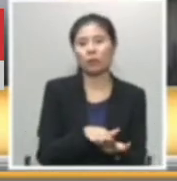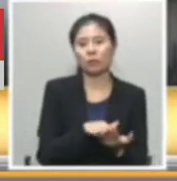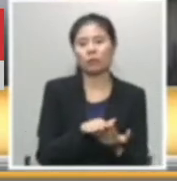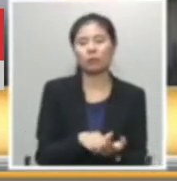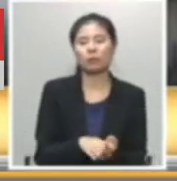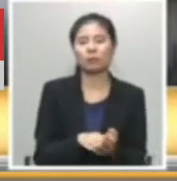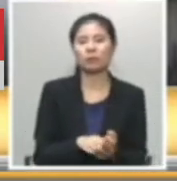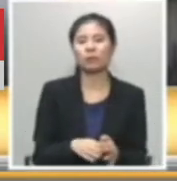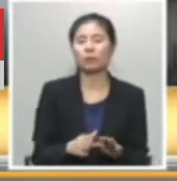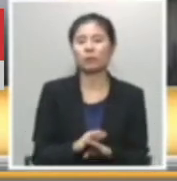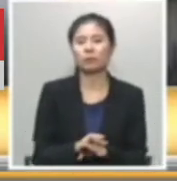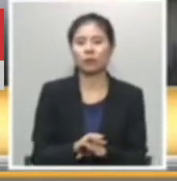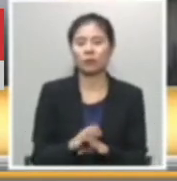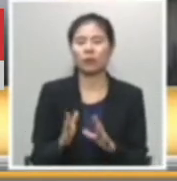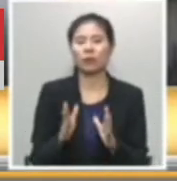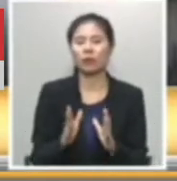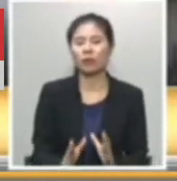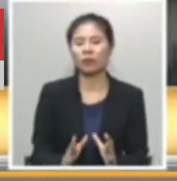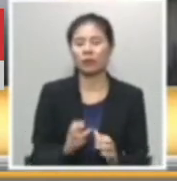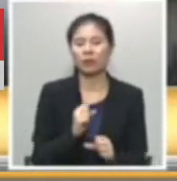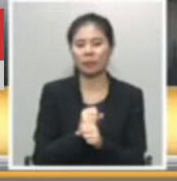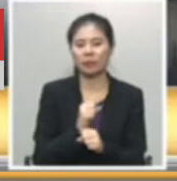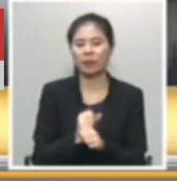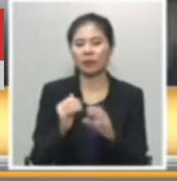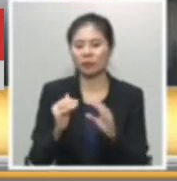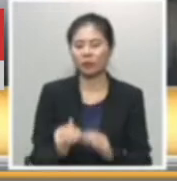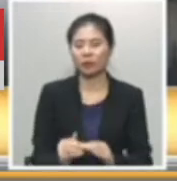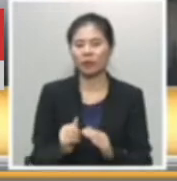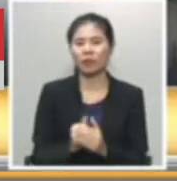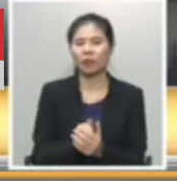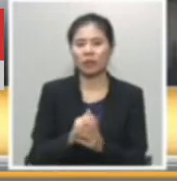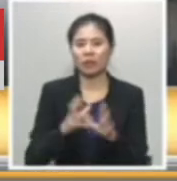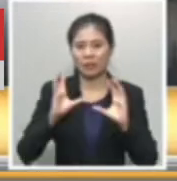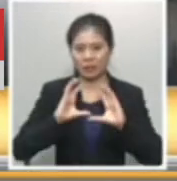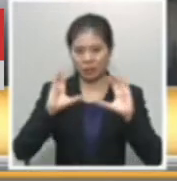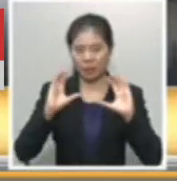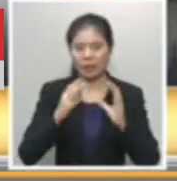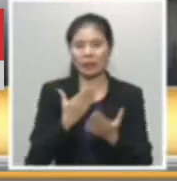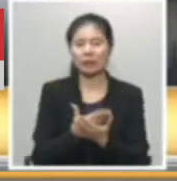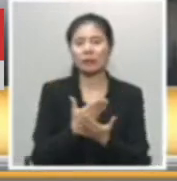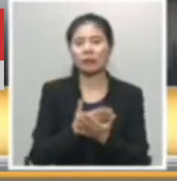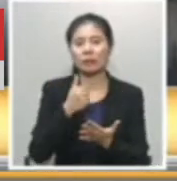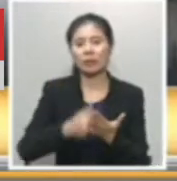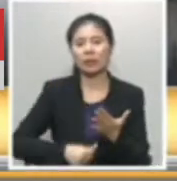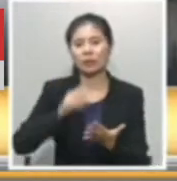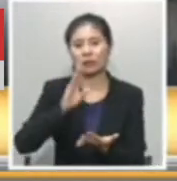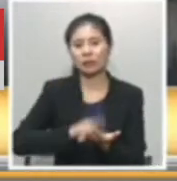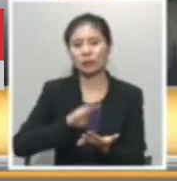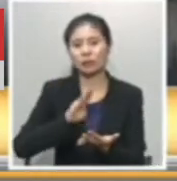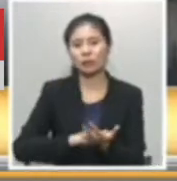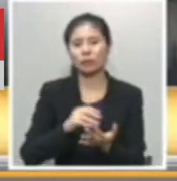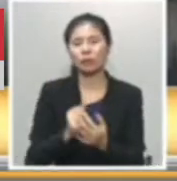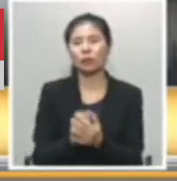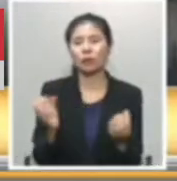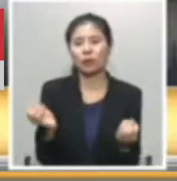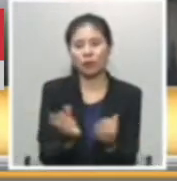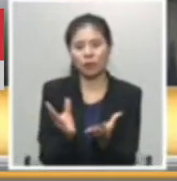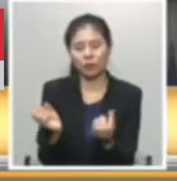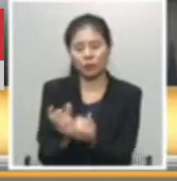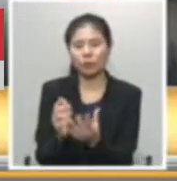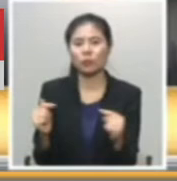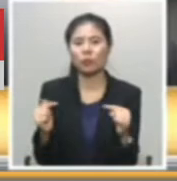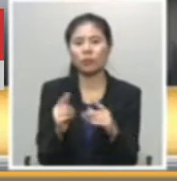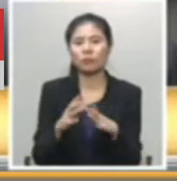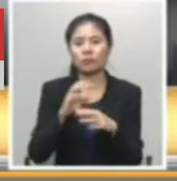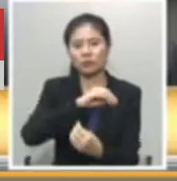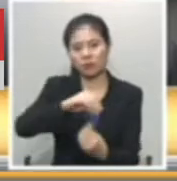การผลิตเนี่ยมันจะตอนนี้เห็นว่ารัฐก็จะเก็บภาษีได้ลดลงนอกจากผลกระทบทางเศรษฐกิจแล้